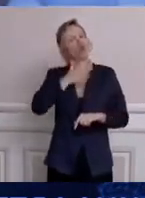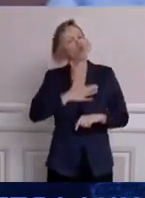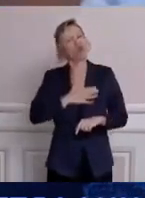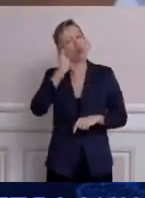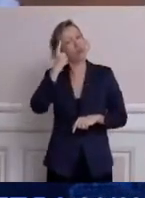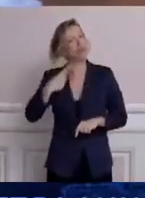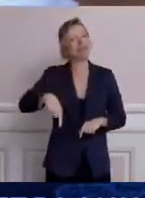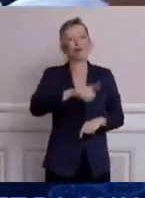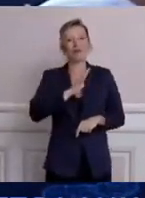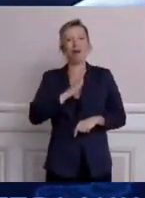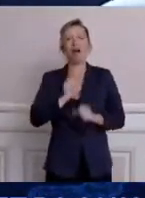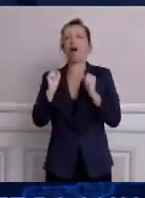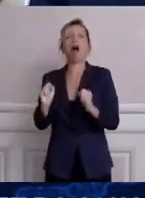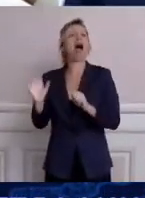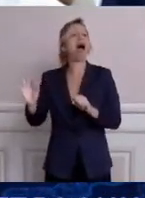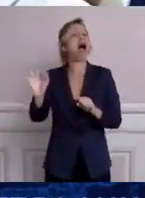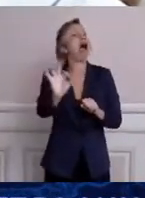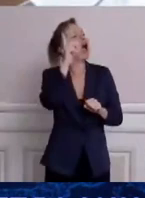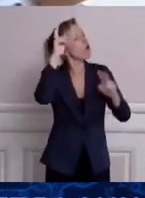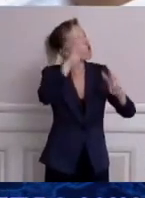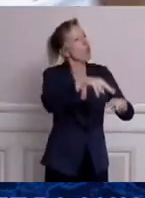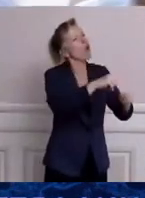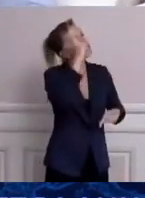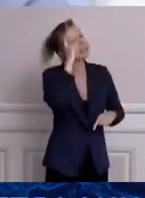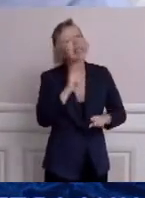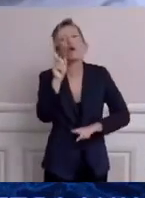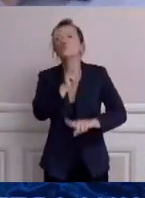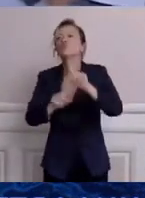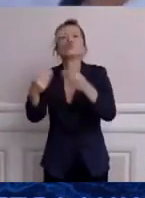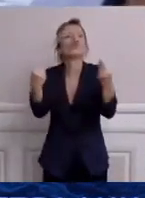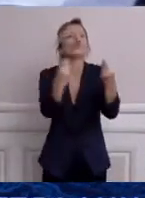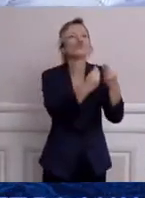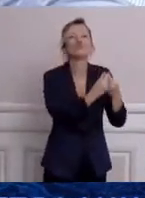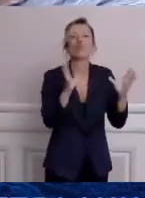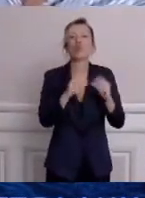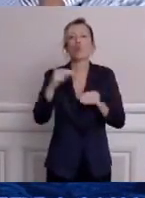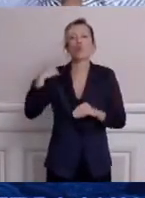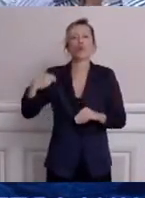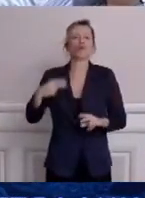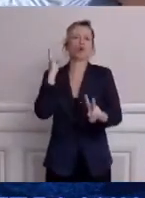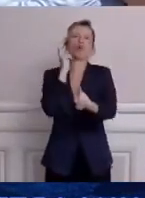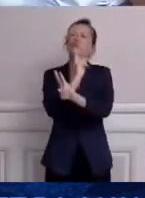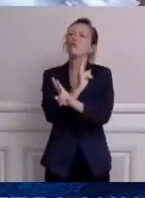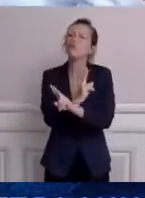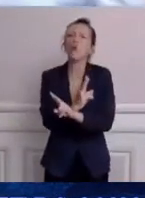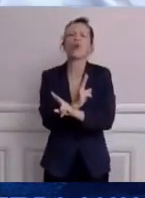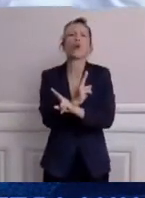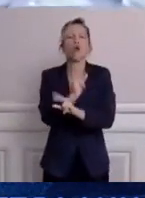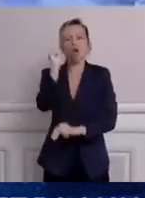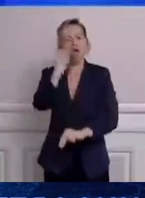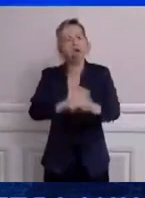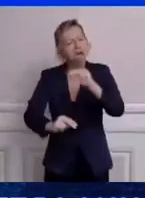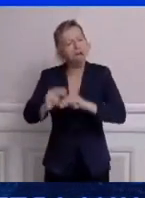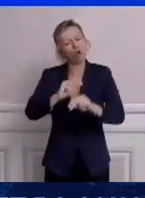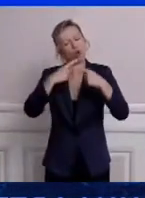γνωρίζουν καλύτερα ποιος είναι ο πιο κατάλληλος να τους εκπροσωπήσει σε επίπεδο Δήμου και Δημοτικού Συμβουλίου. Και εκεί, εκ